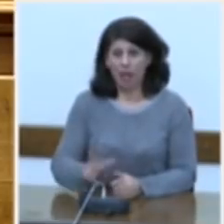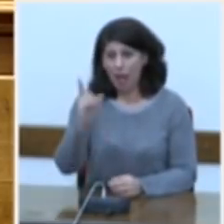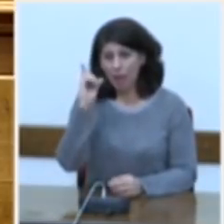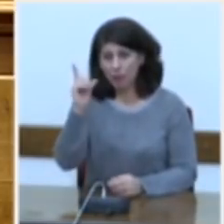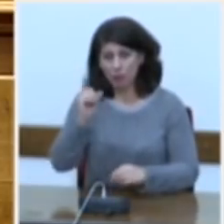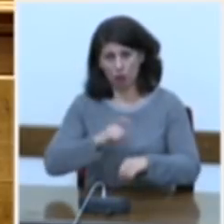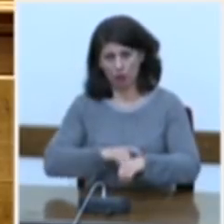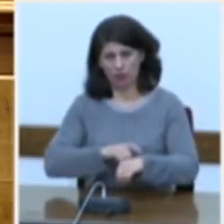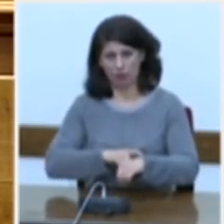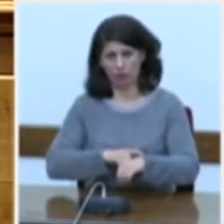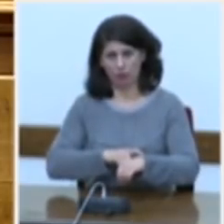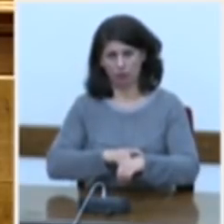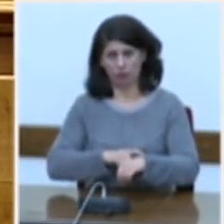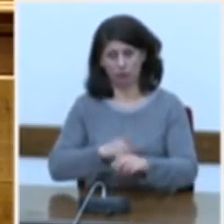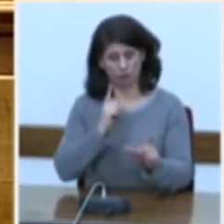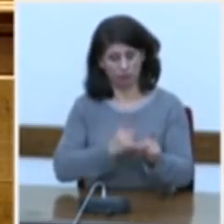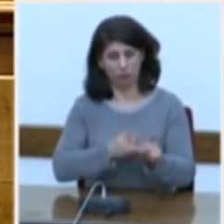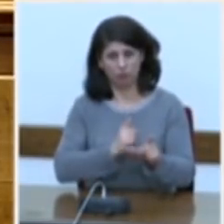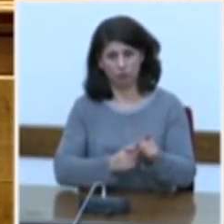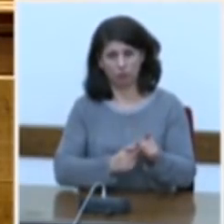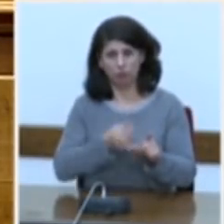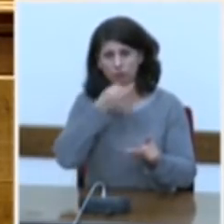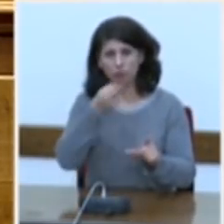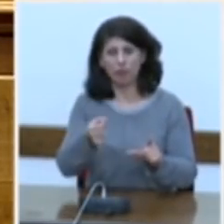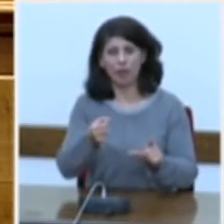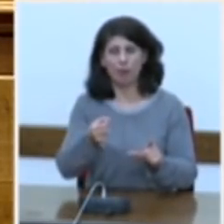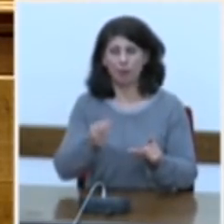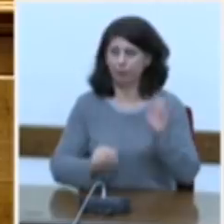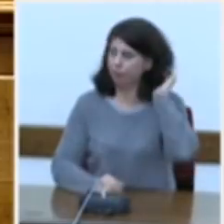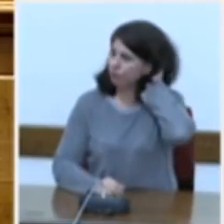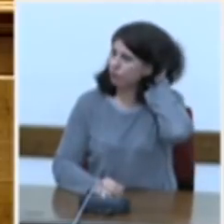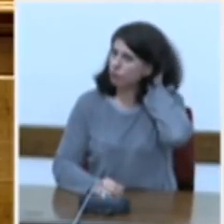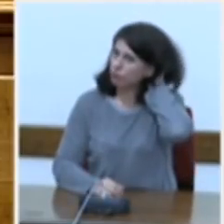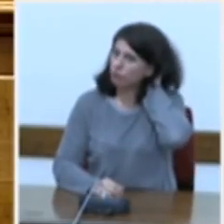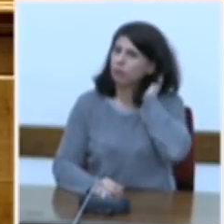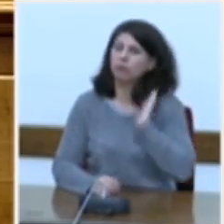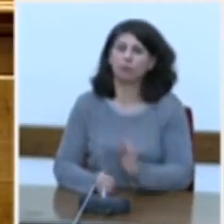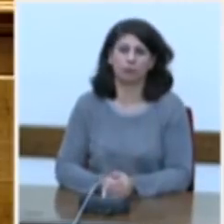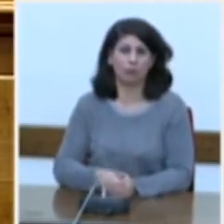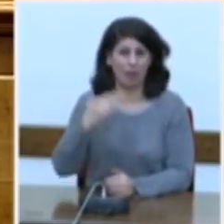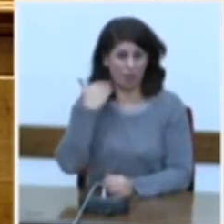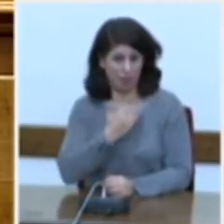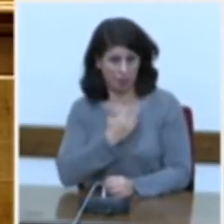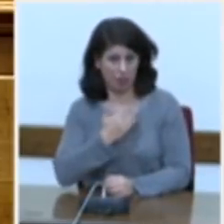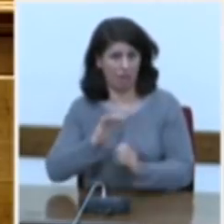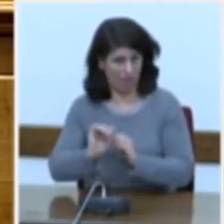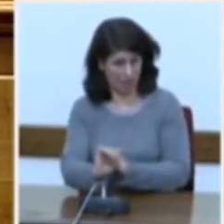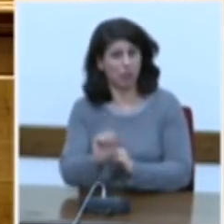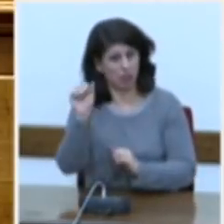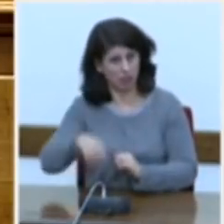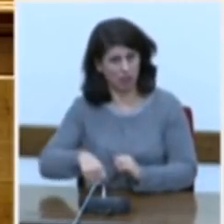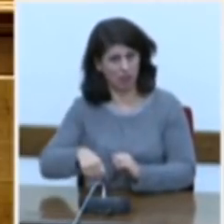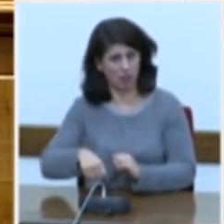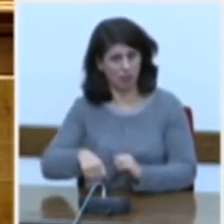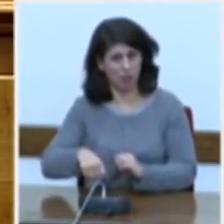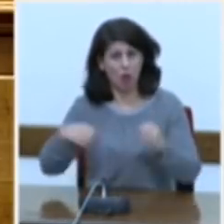στιγμή ως ΚΚΕ τονίσαμε τα εξής. Εκτός από τα θύματα και τους δράστες, τα φώτα πρέπει